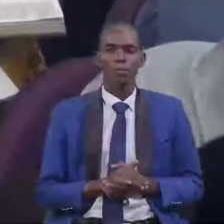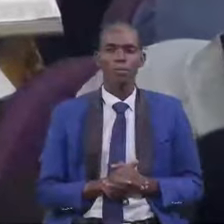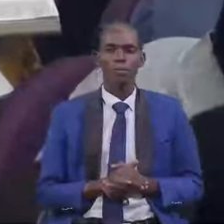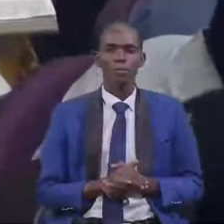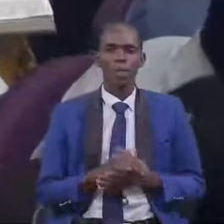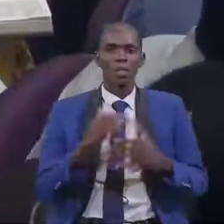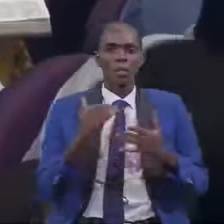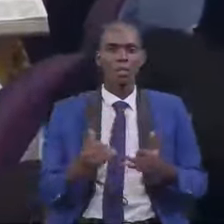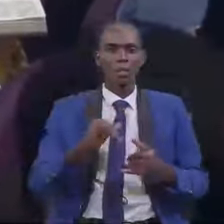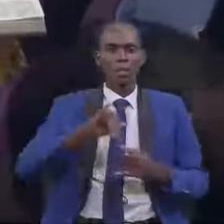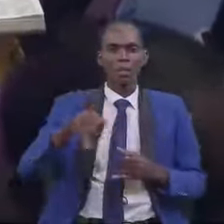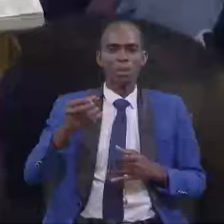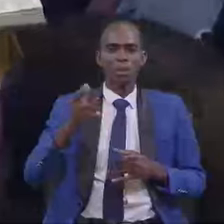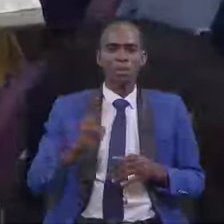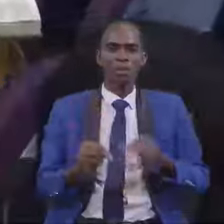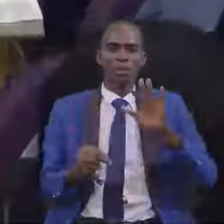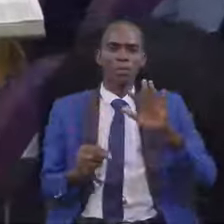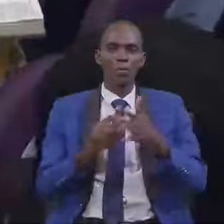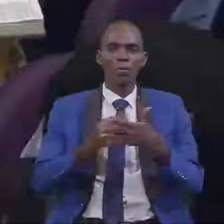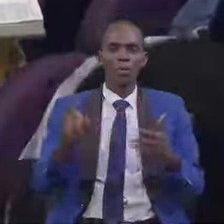Jean, chapitre 5, 14.